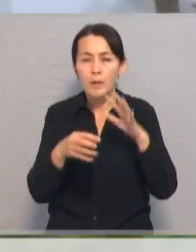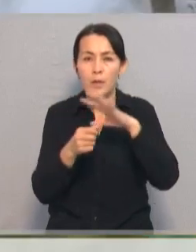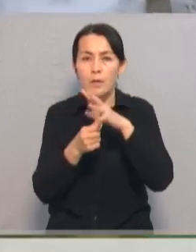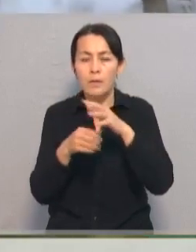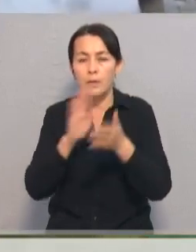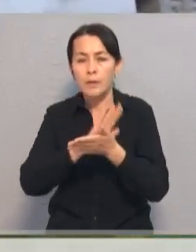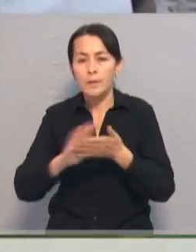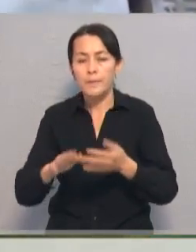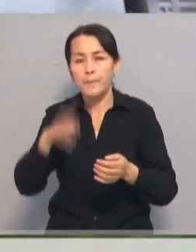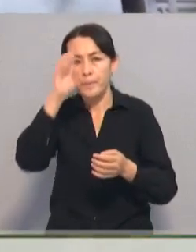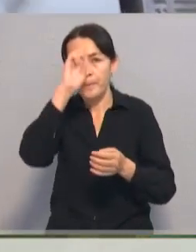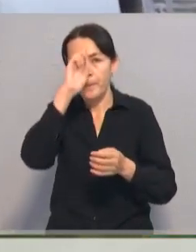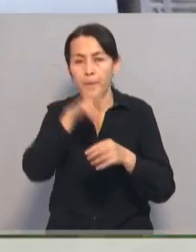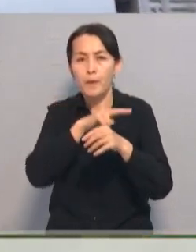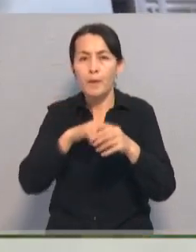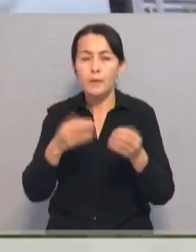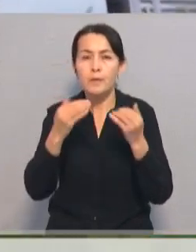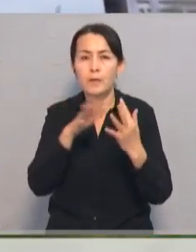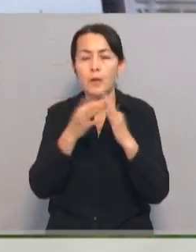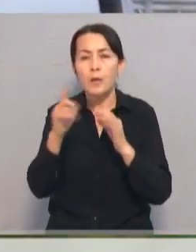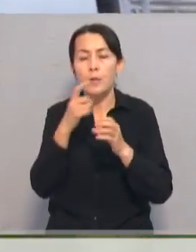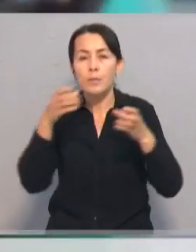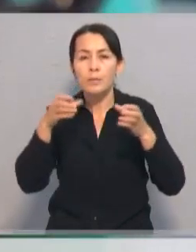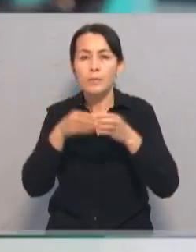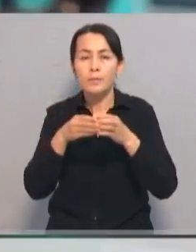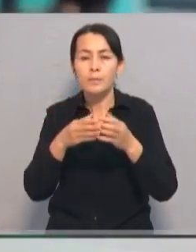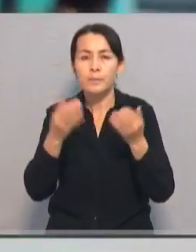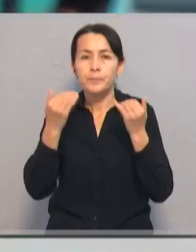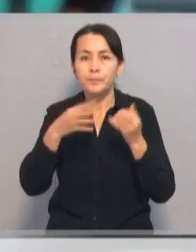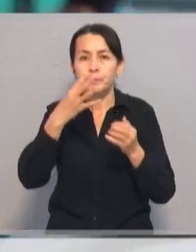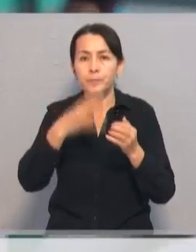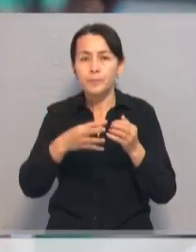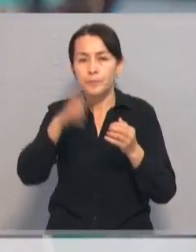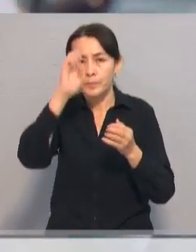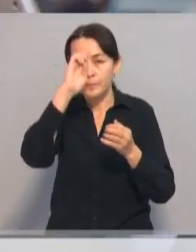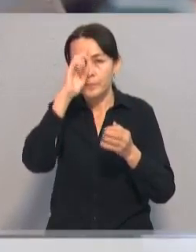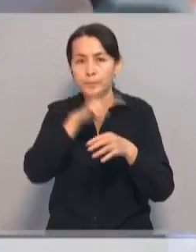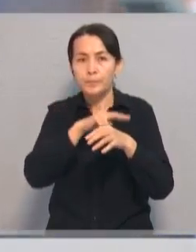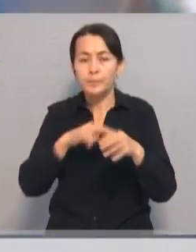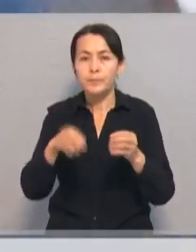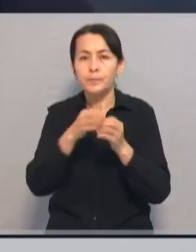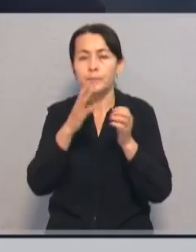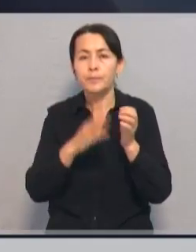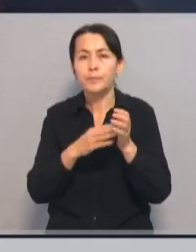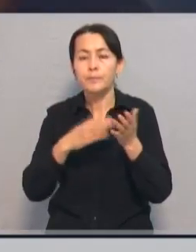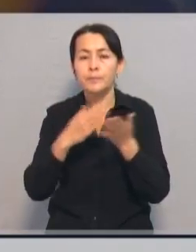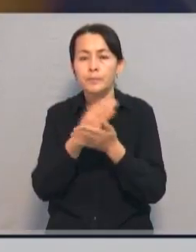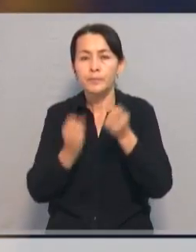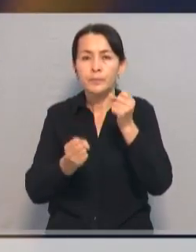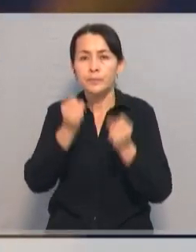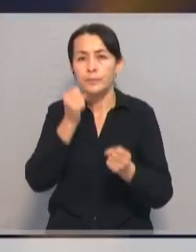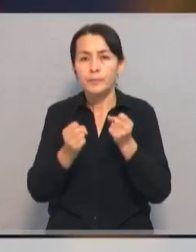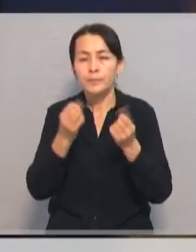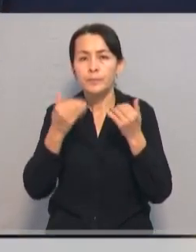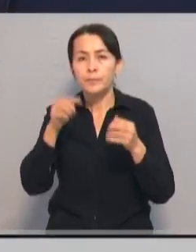воздушными. Государственной инспекции в агропромышленном комплексе мобилизовано 40 государственных инспекторов и 19 служебных